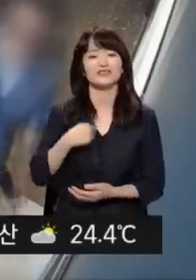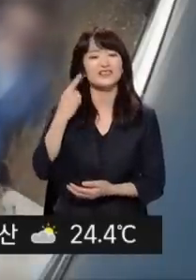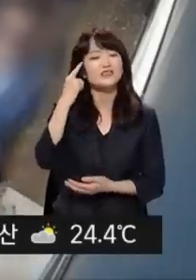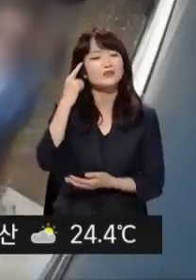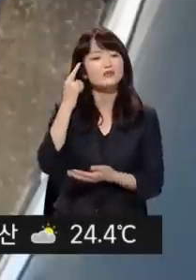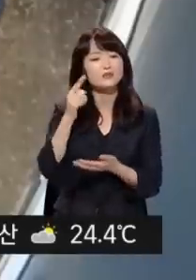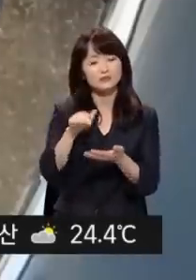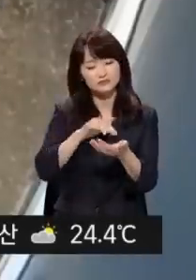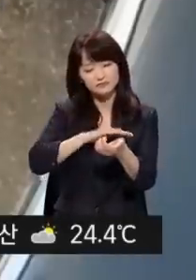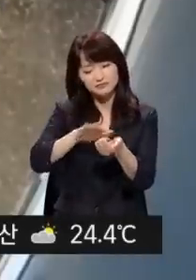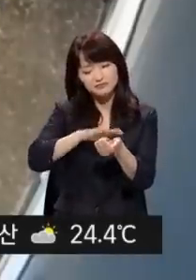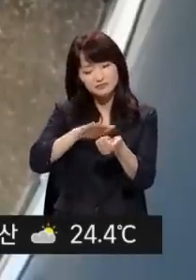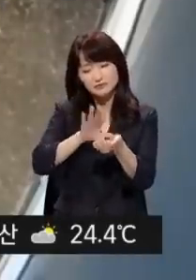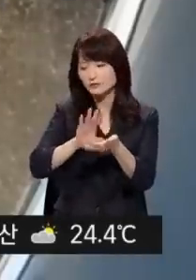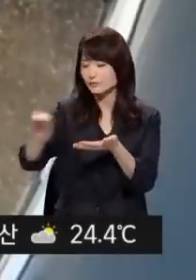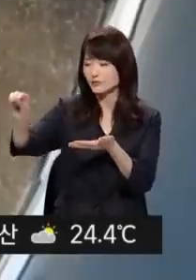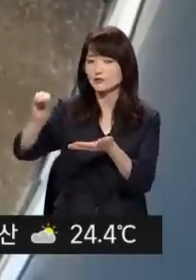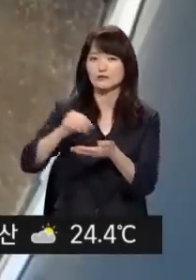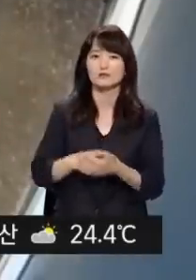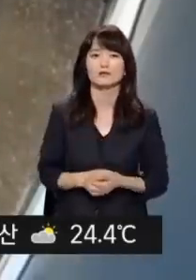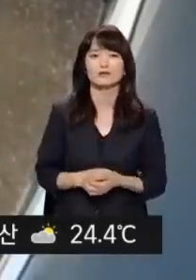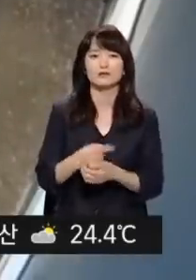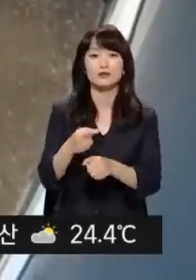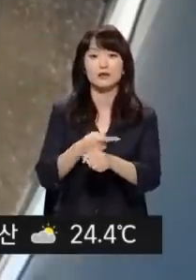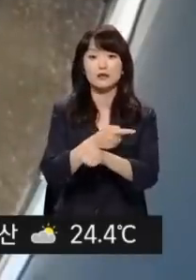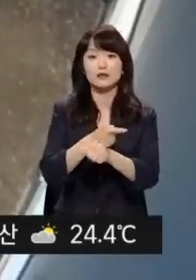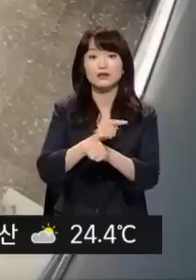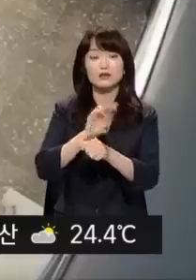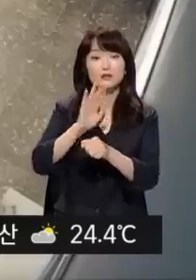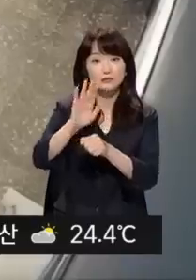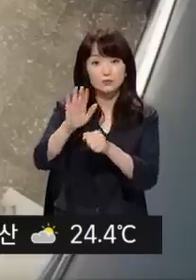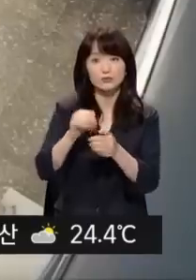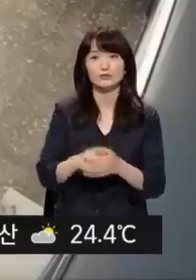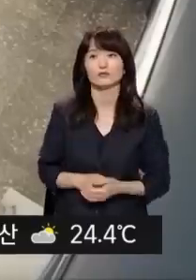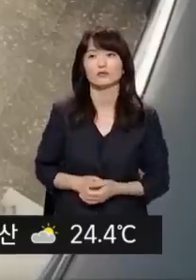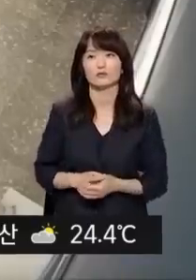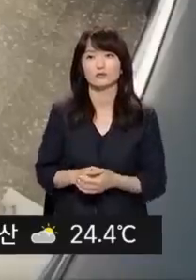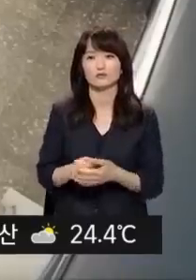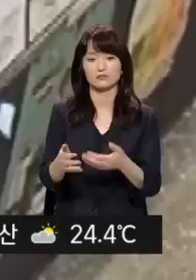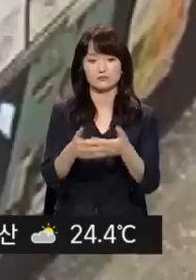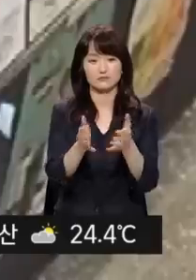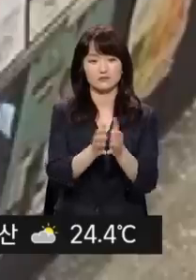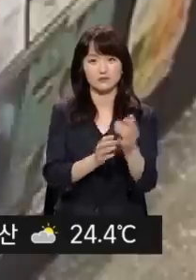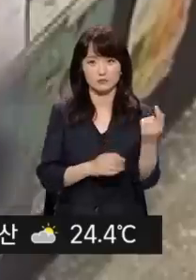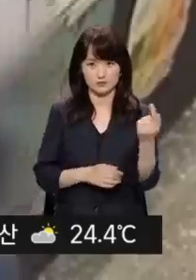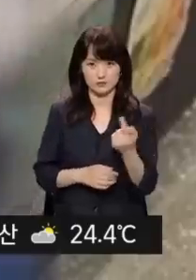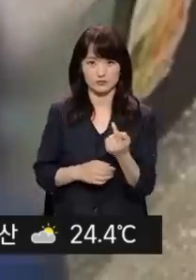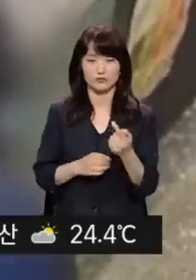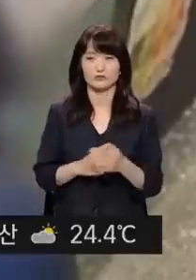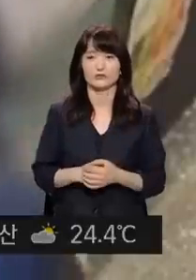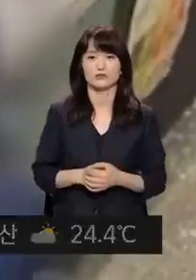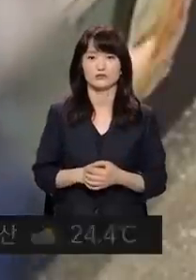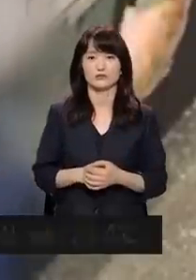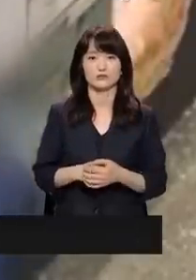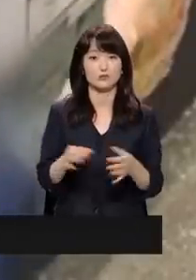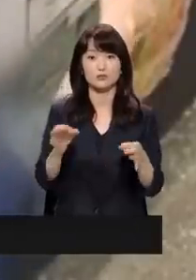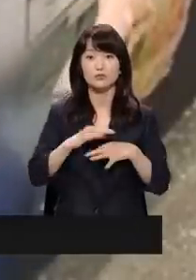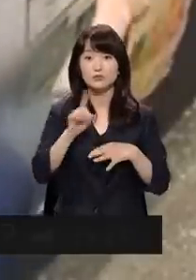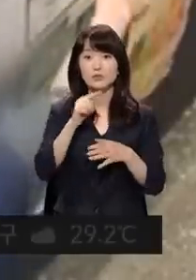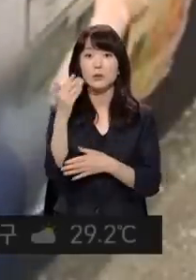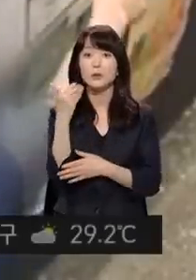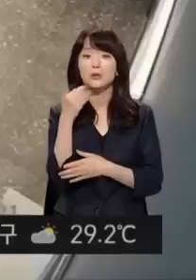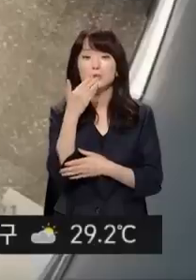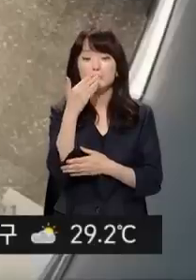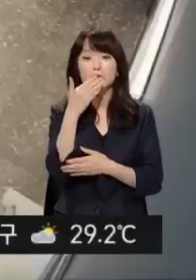휴대폰만 쓱 닦고 갑니다 자 그런데 1시간 뒤 일행들이 가게를 다시 찾았어요 이게 더 걸작이에요 아까